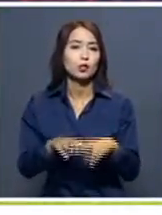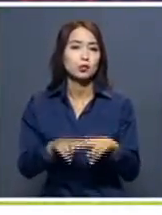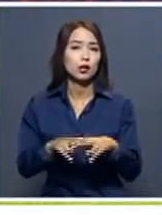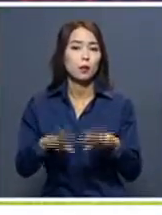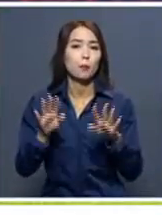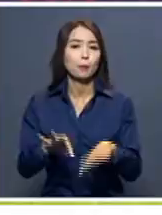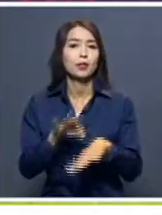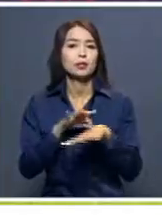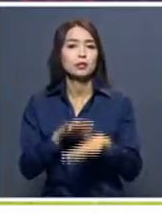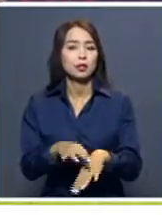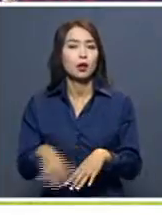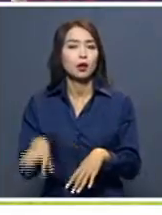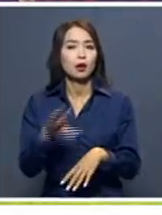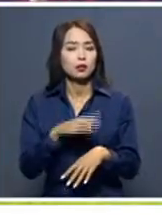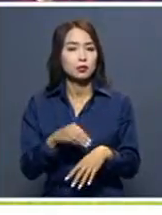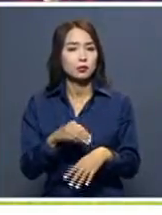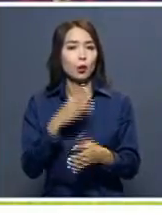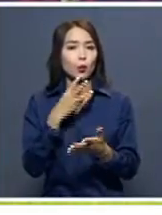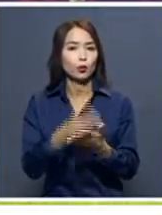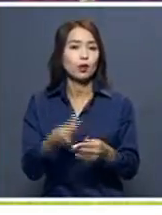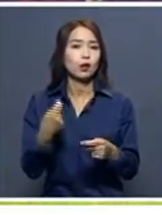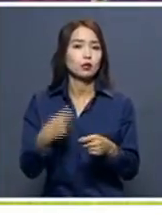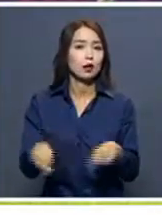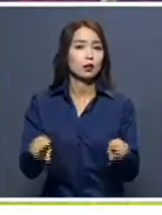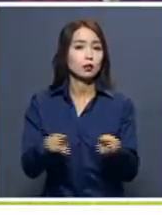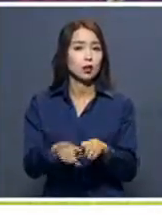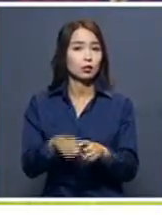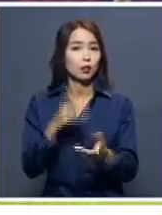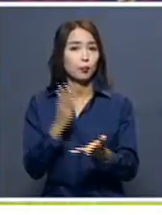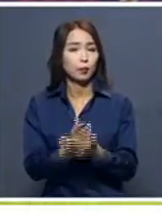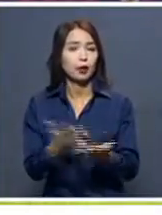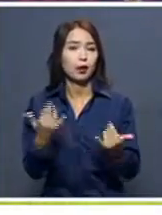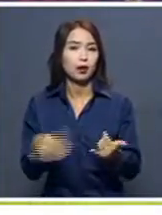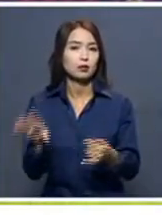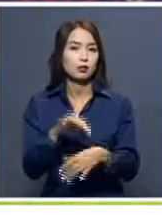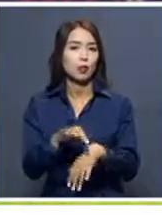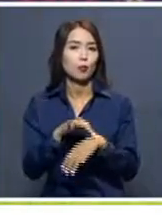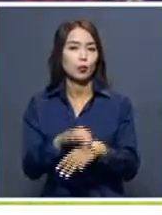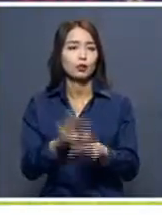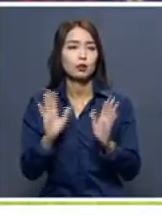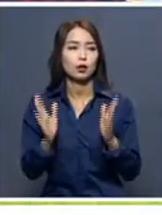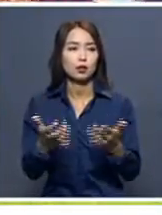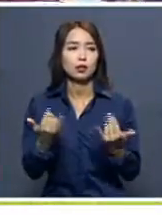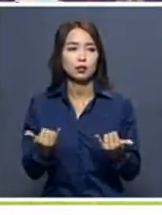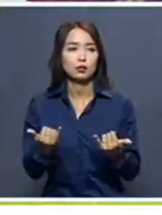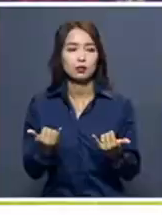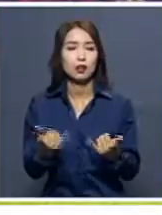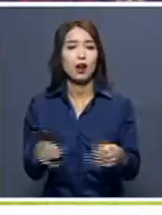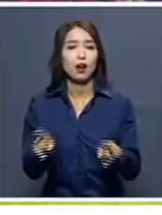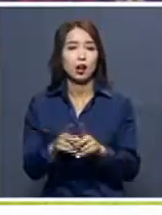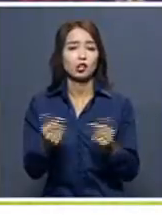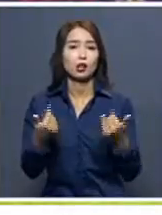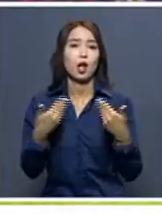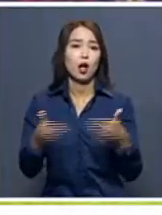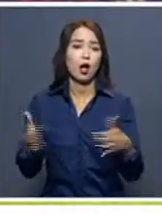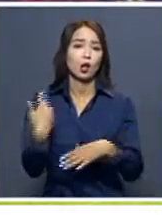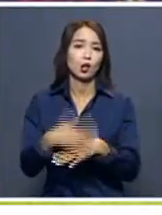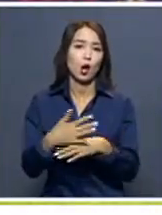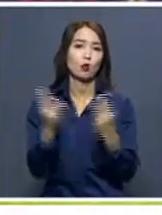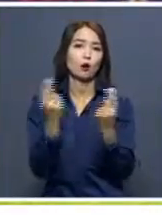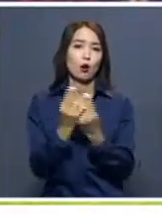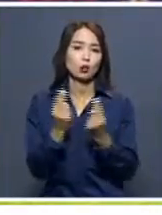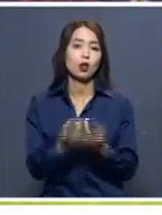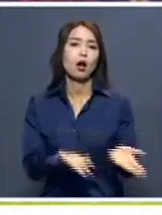өткізуге бюджеттен қаржы қысқартылған болатын, отшашу да болмайды. Дегенмен осындай ашық алаңда өтетін